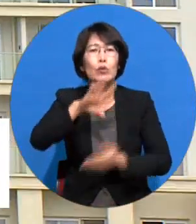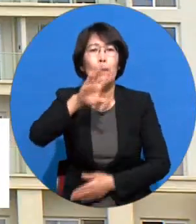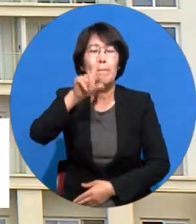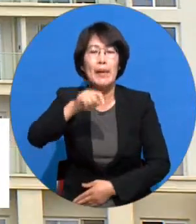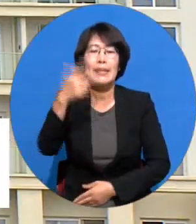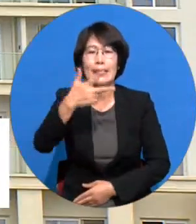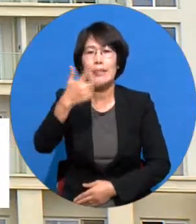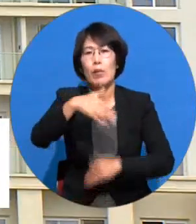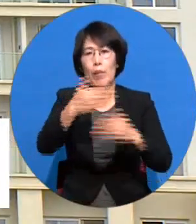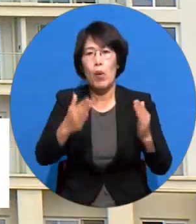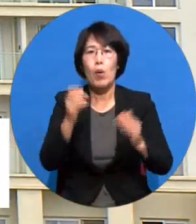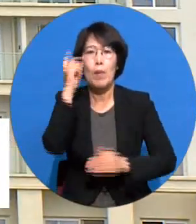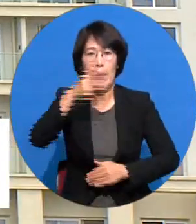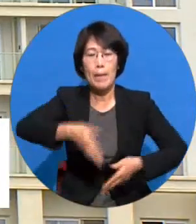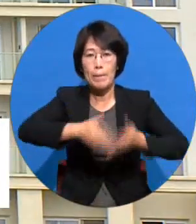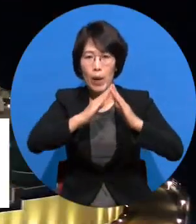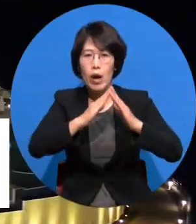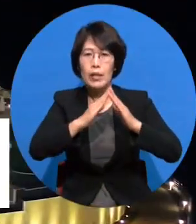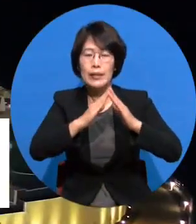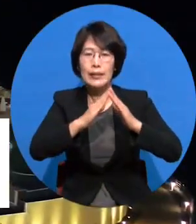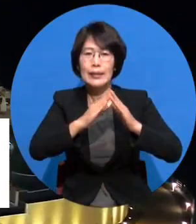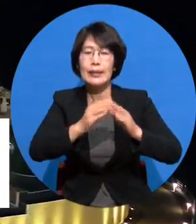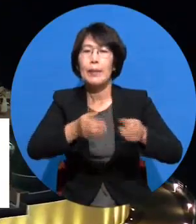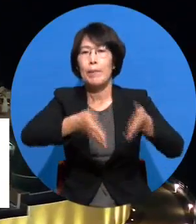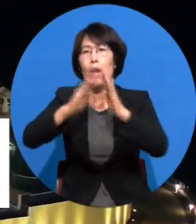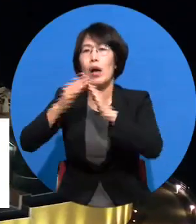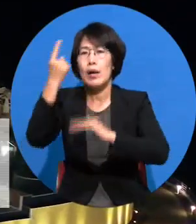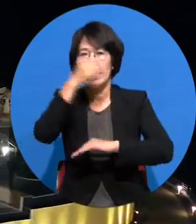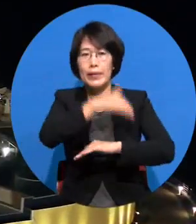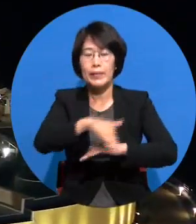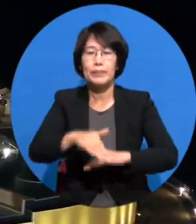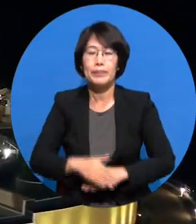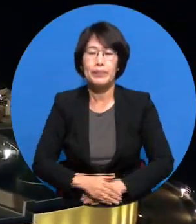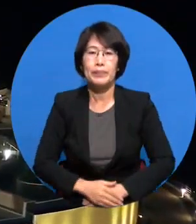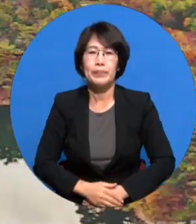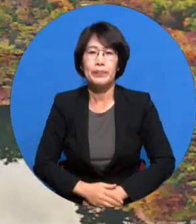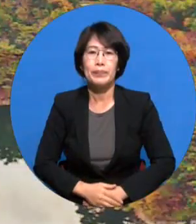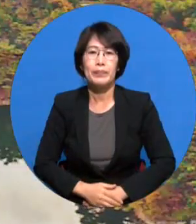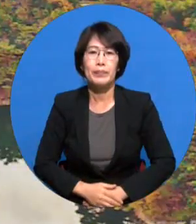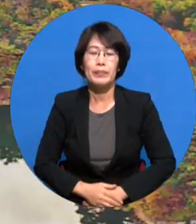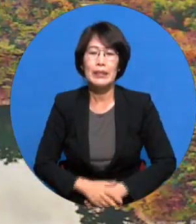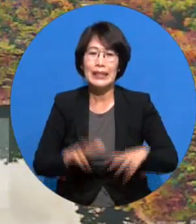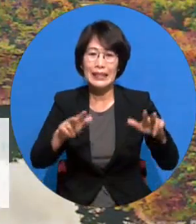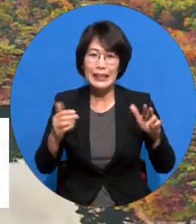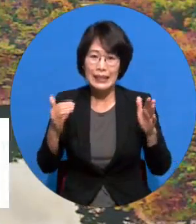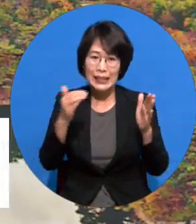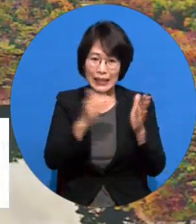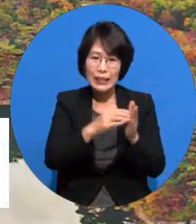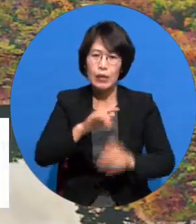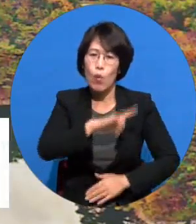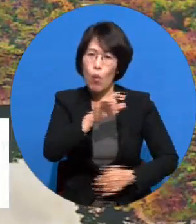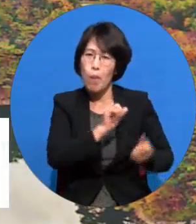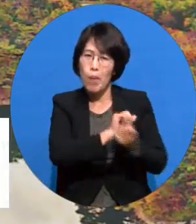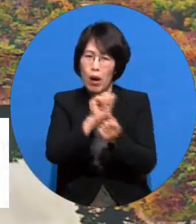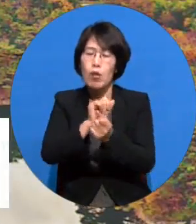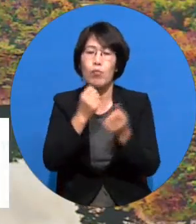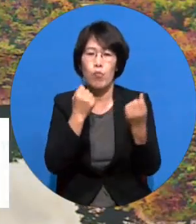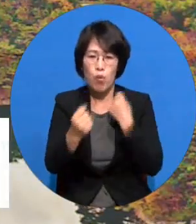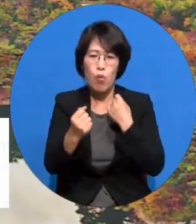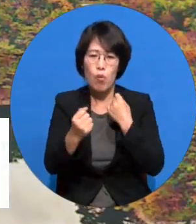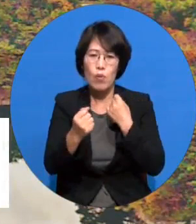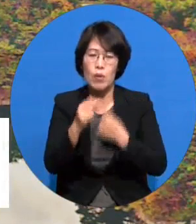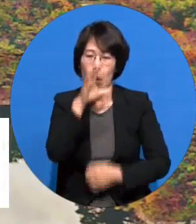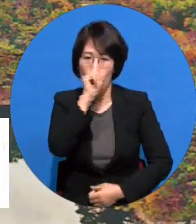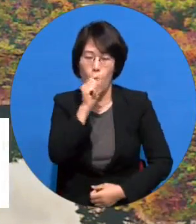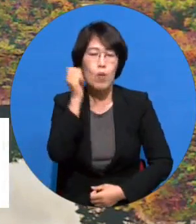17,000여 객실을 갖춘 대형 숙박시설이 잇따라 들어설 예정입니다. 그동안 코로나 상황에서도